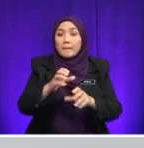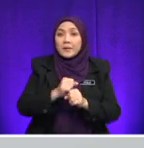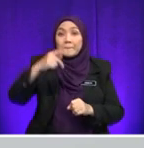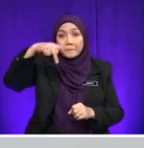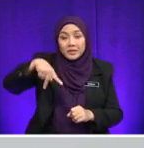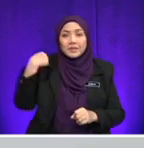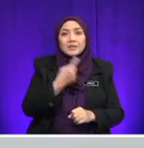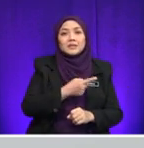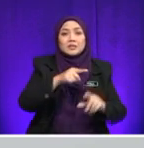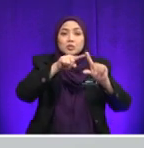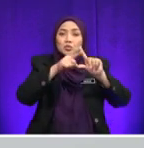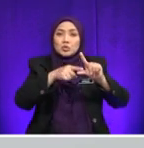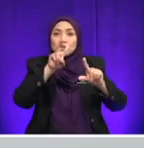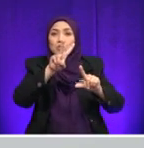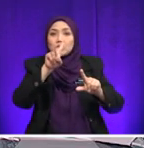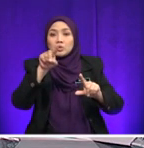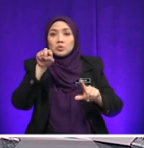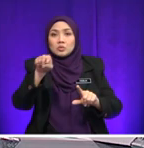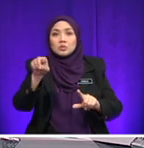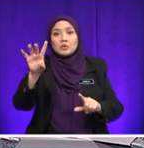sudah kita 218